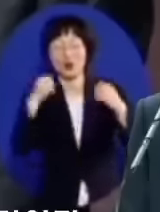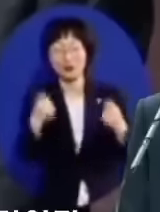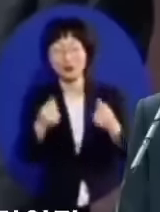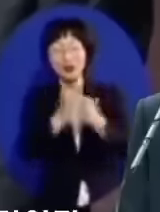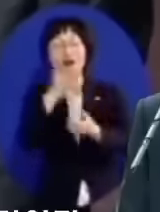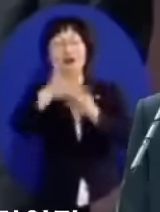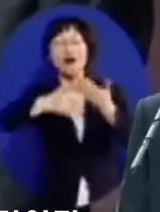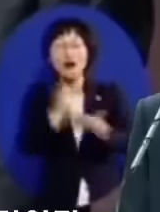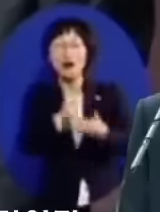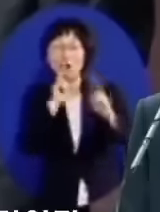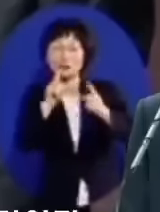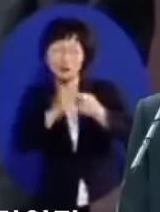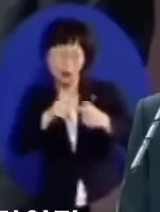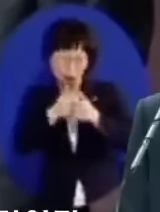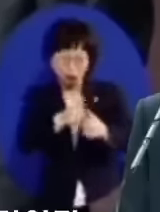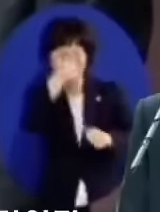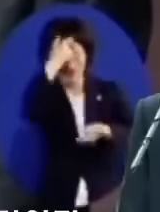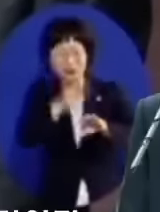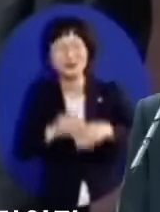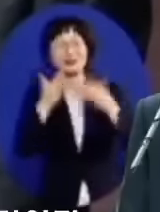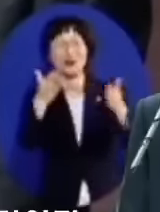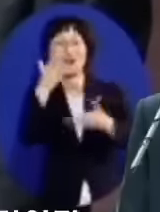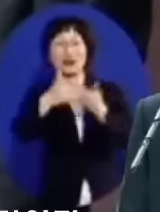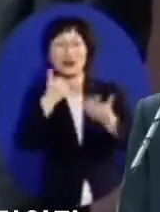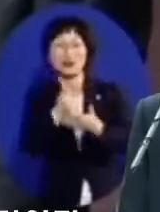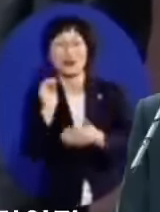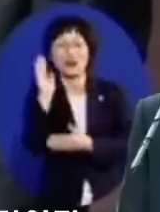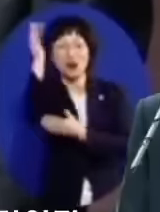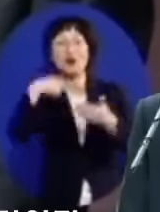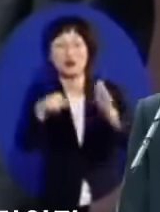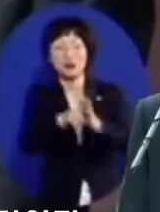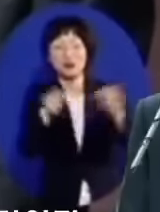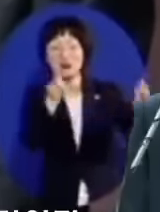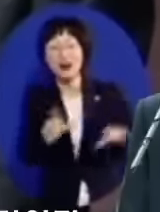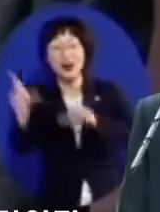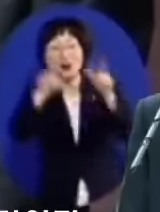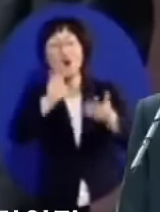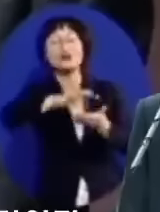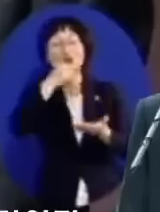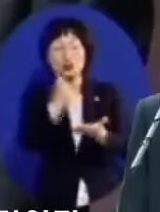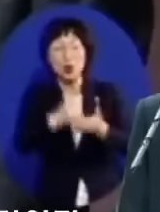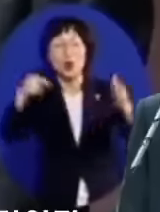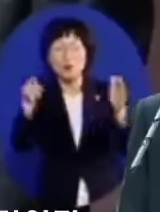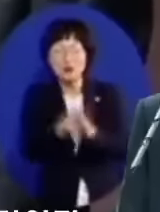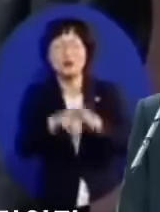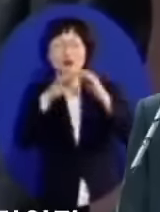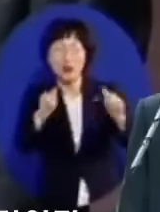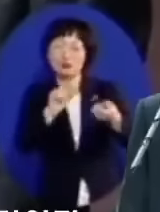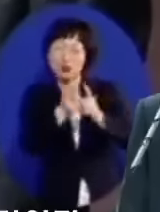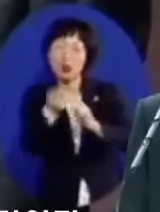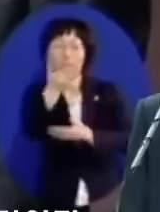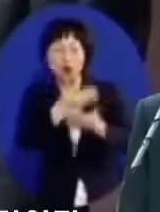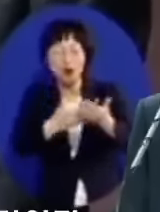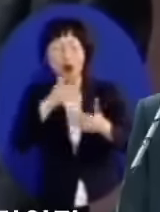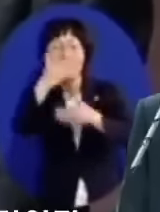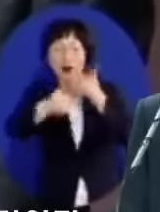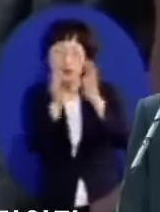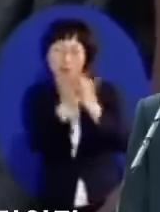따라 예배드리고 하나님 영광을 위해서 살고 그리스도를 믿는 사람들과 친변을 사귀고 말씀 읽고 기도해야